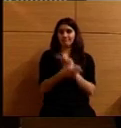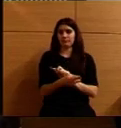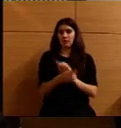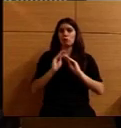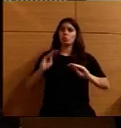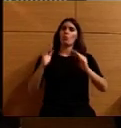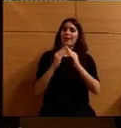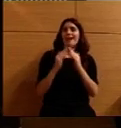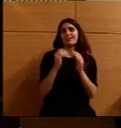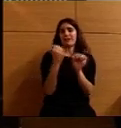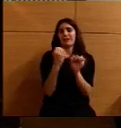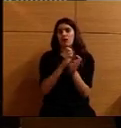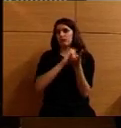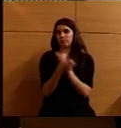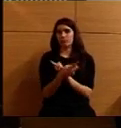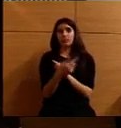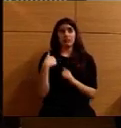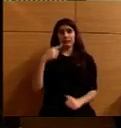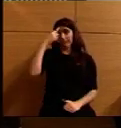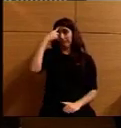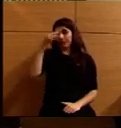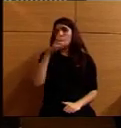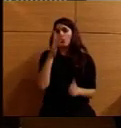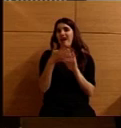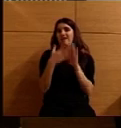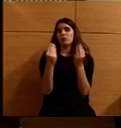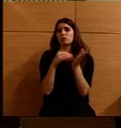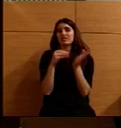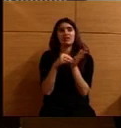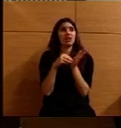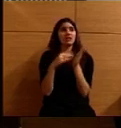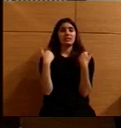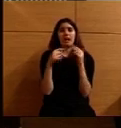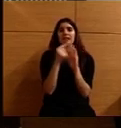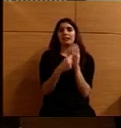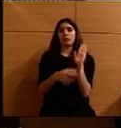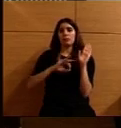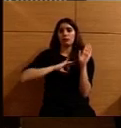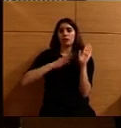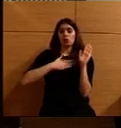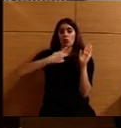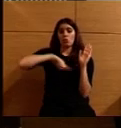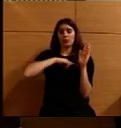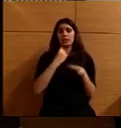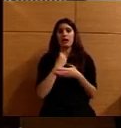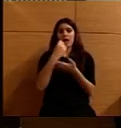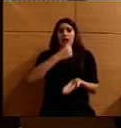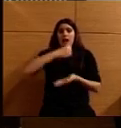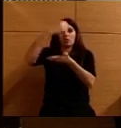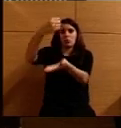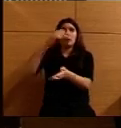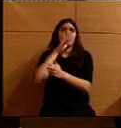de residència i de treball. Soc conscient, perquè s'ha parlat ja moltes vegades, del criteri d'esta Diputació de deixar les nostres ajudes per a quan